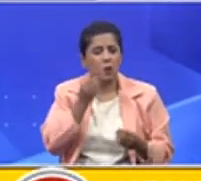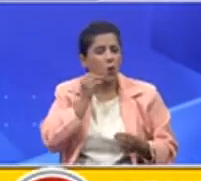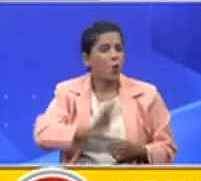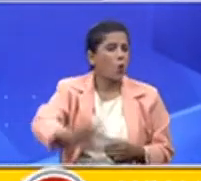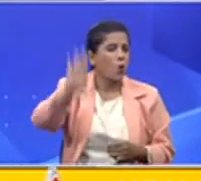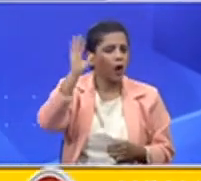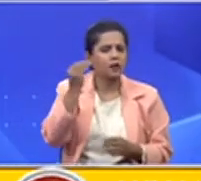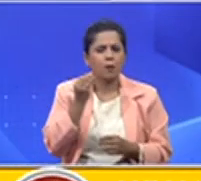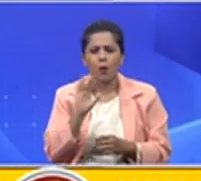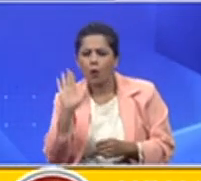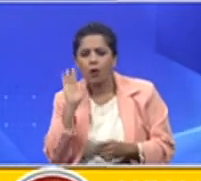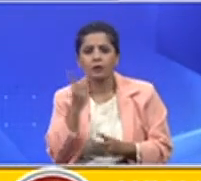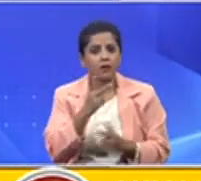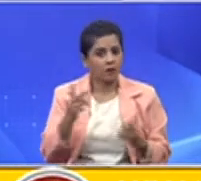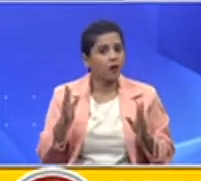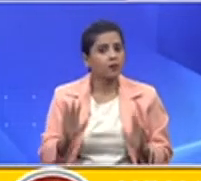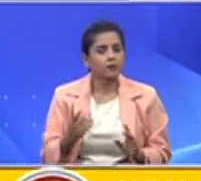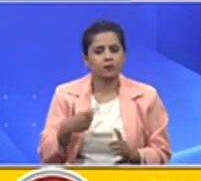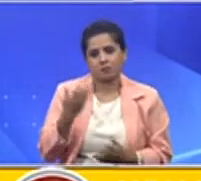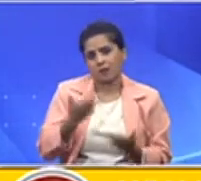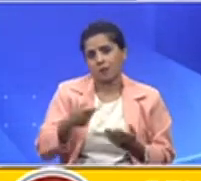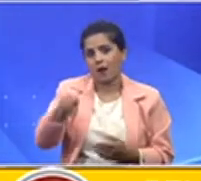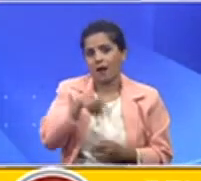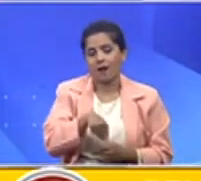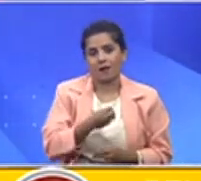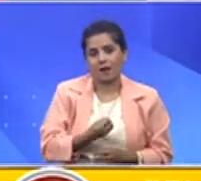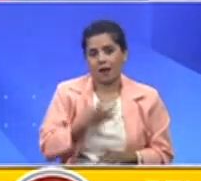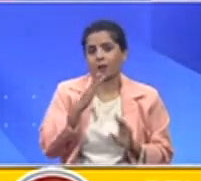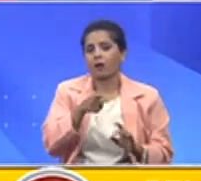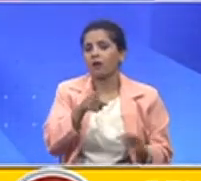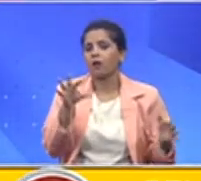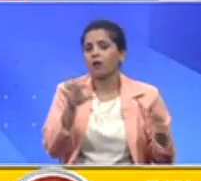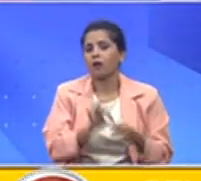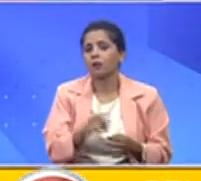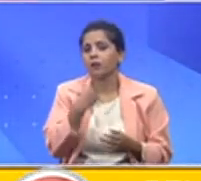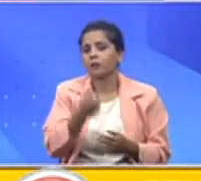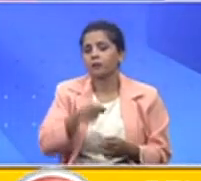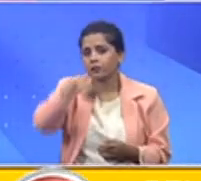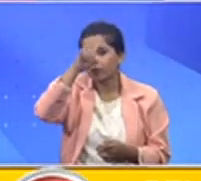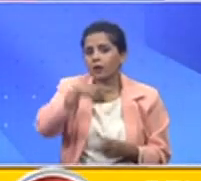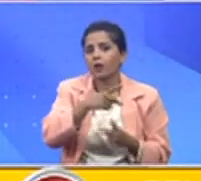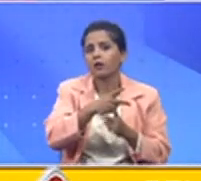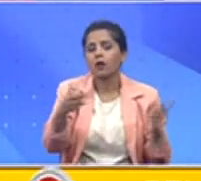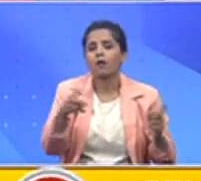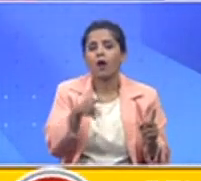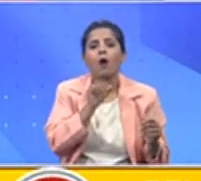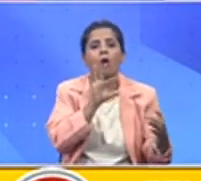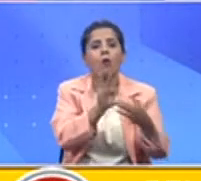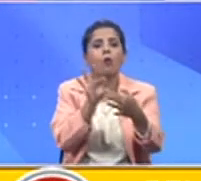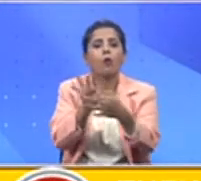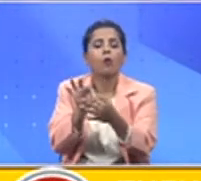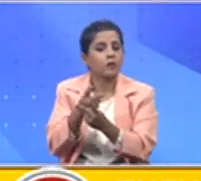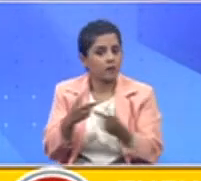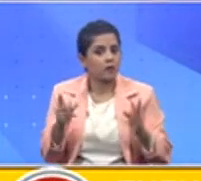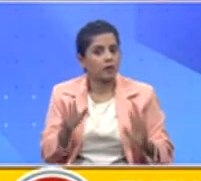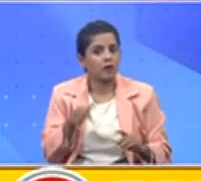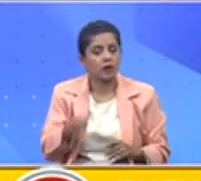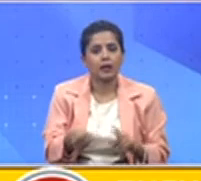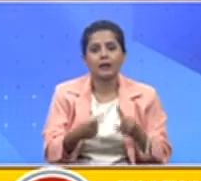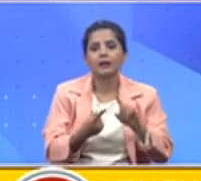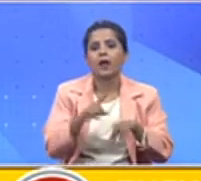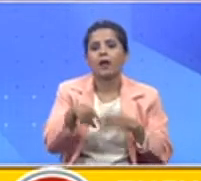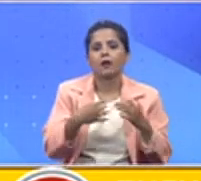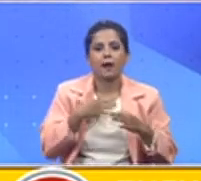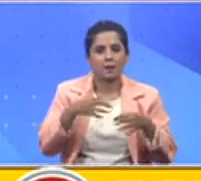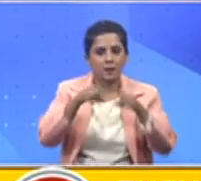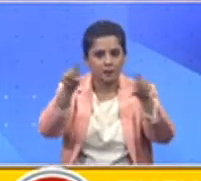जानक कर खुशी होगी कि इन दुरलब चीजों का नाता देश के अलग-अलग शेत्रों से हैं, यह टेरकोटा,